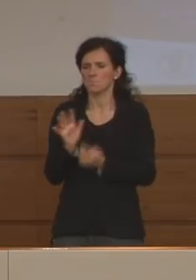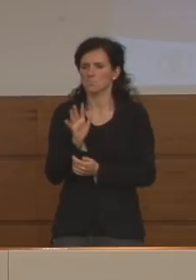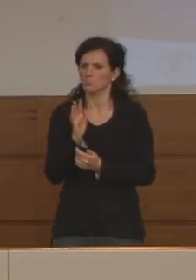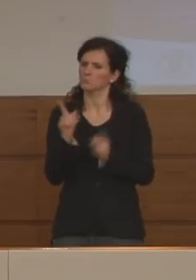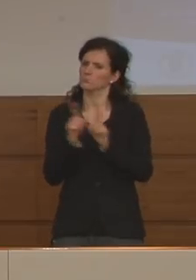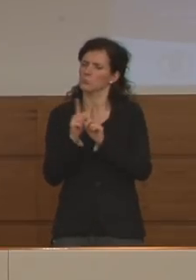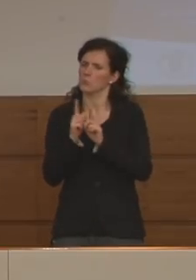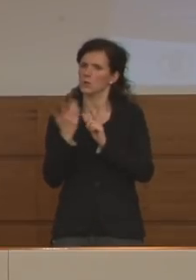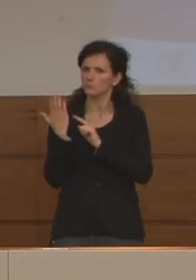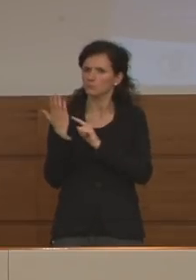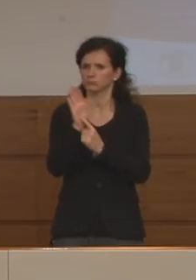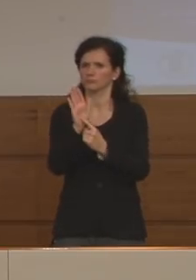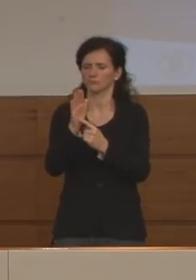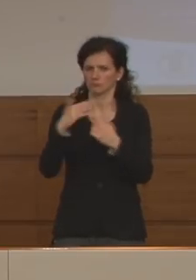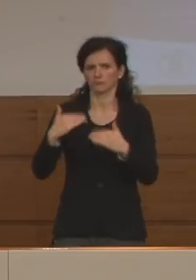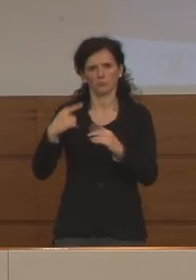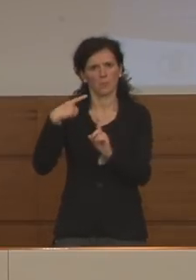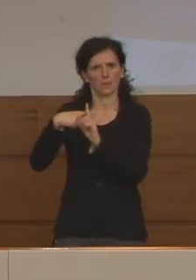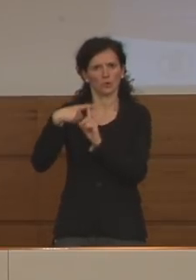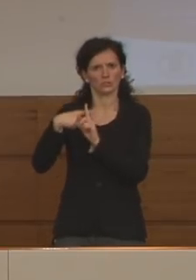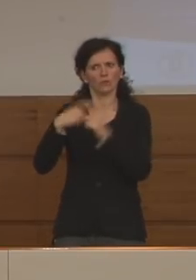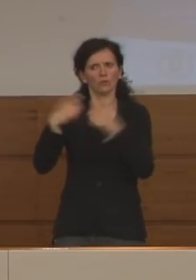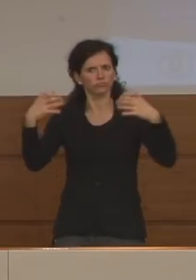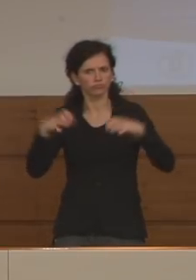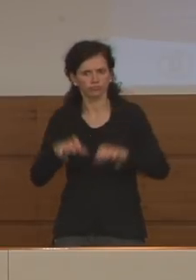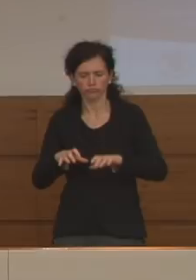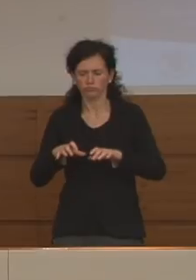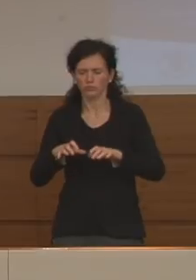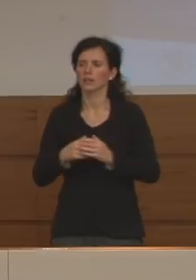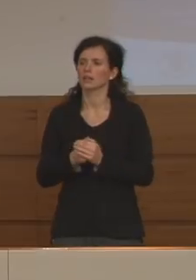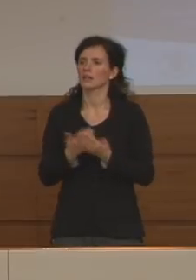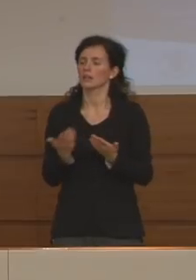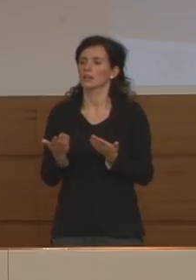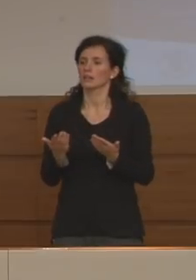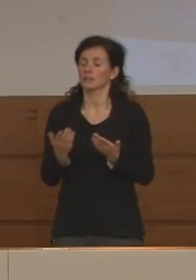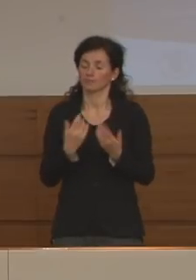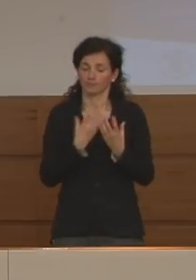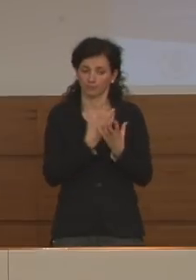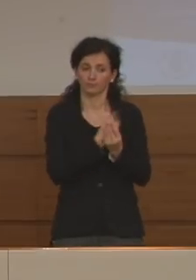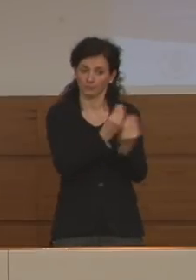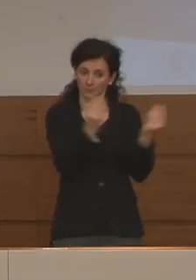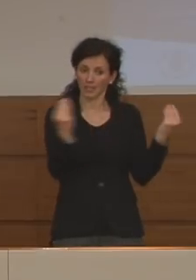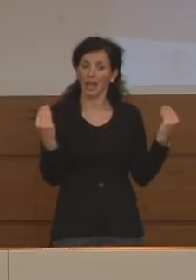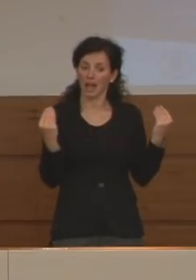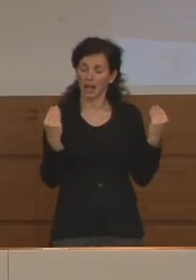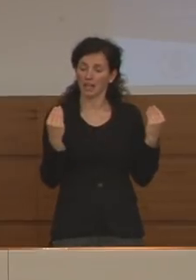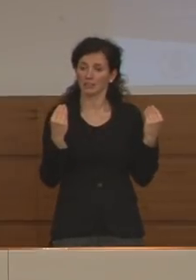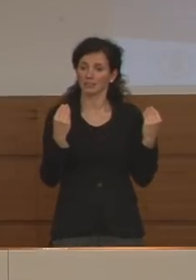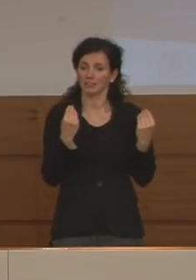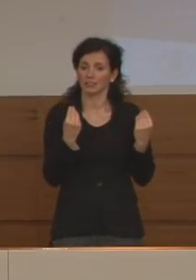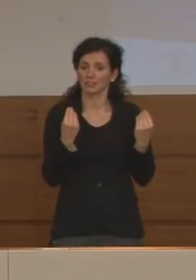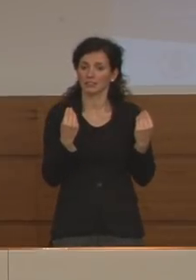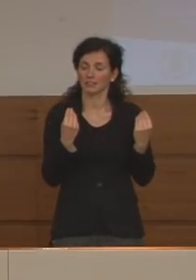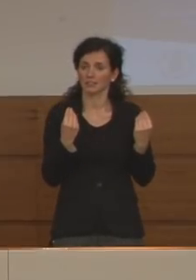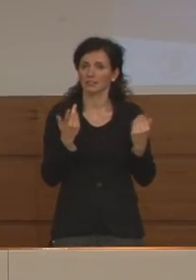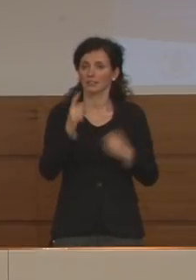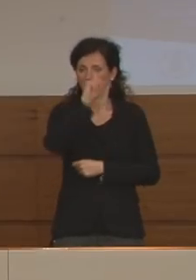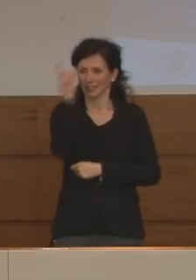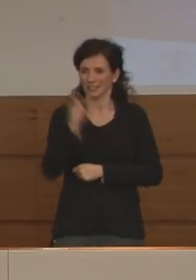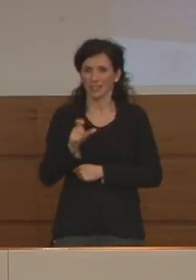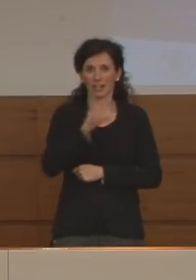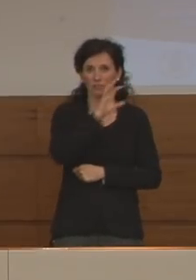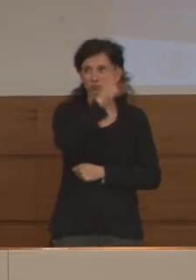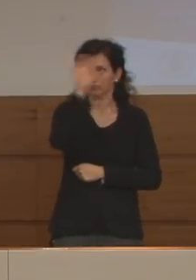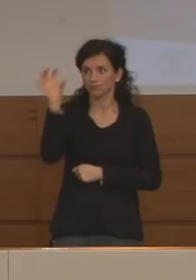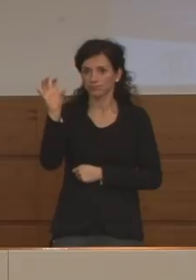ma il dubbio che molti anche sollevano dalle zone più colpite che si ricoveri